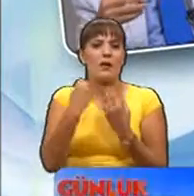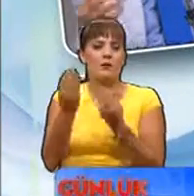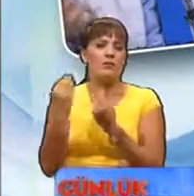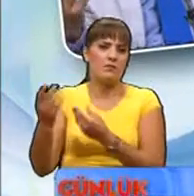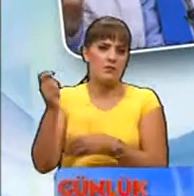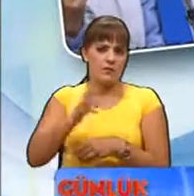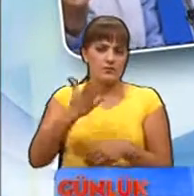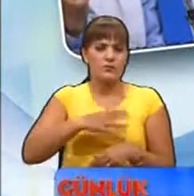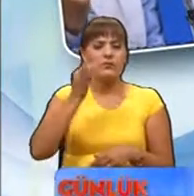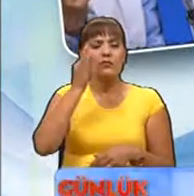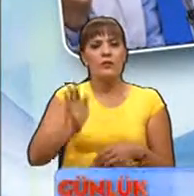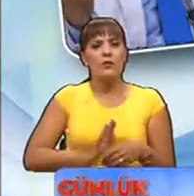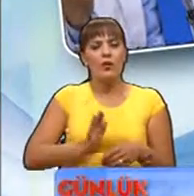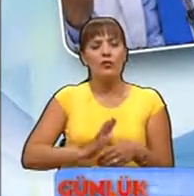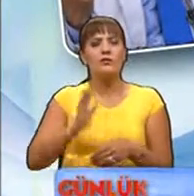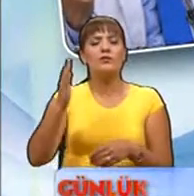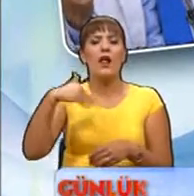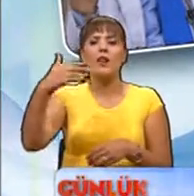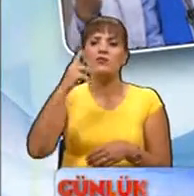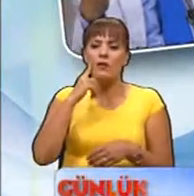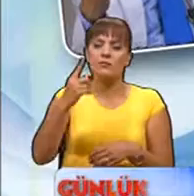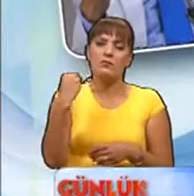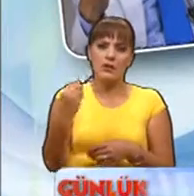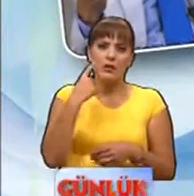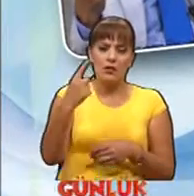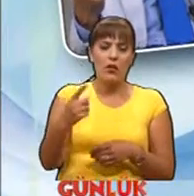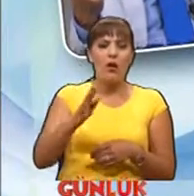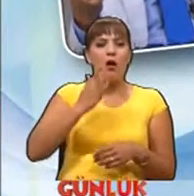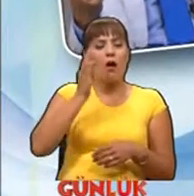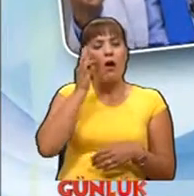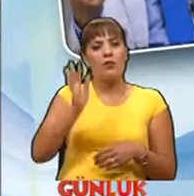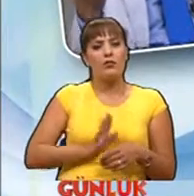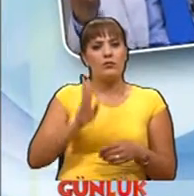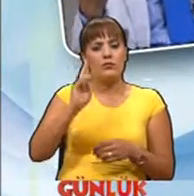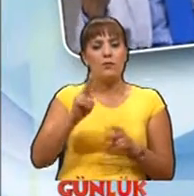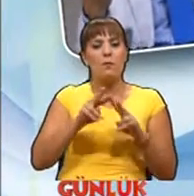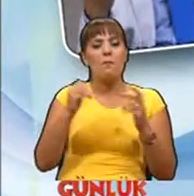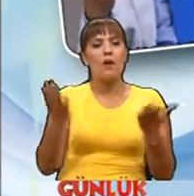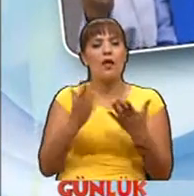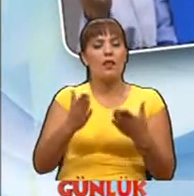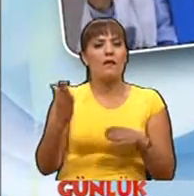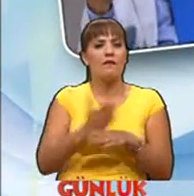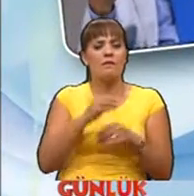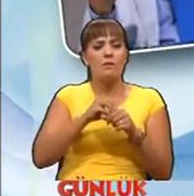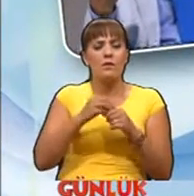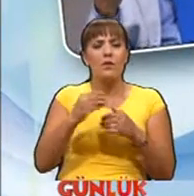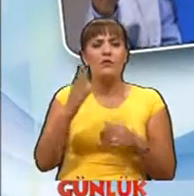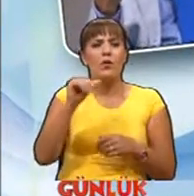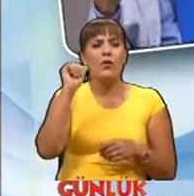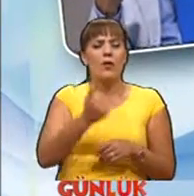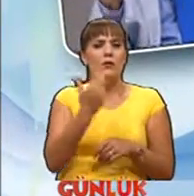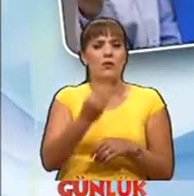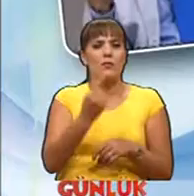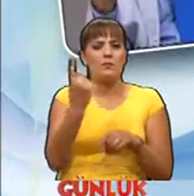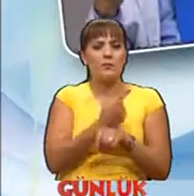istiyor. Hı hı. Oğlunu da gelecek görüyor. Oğluna mal varlığından çok önemli olan